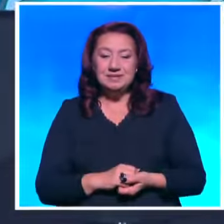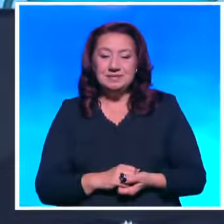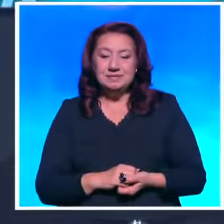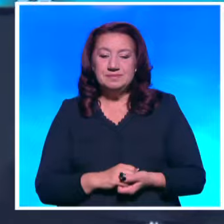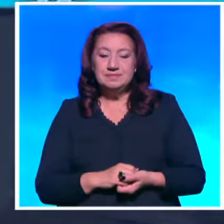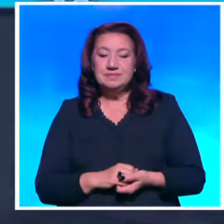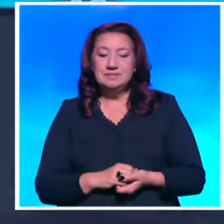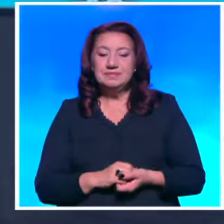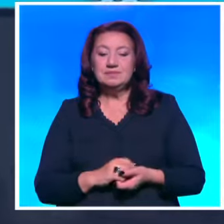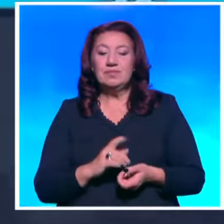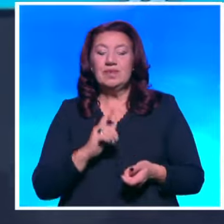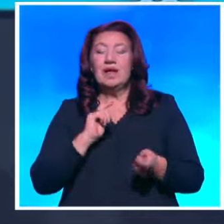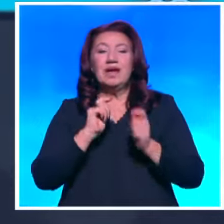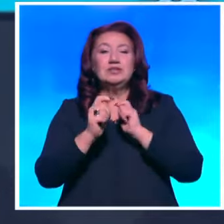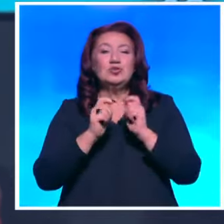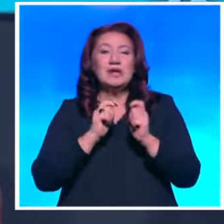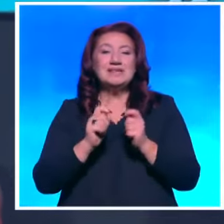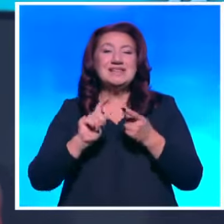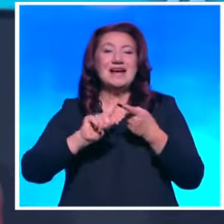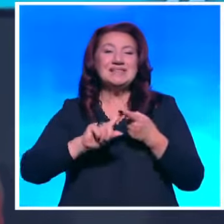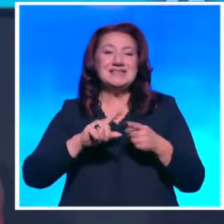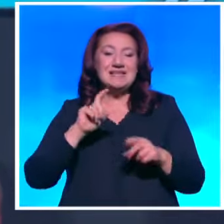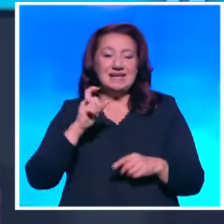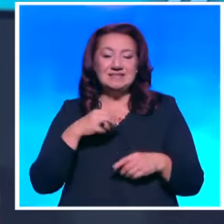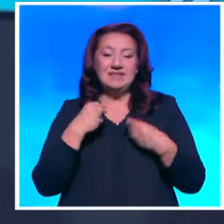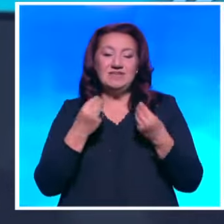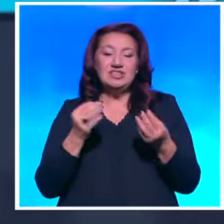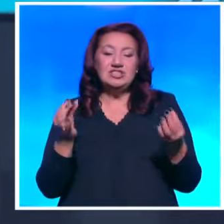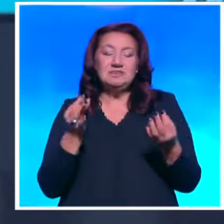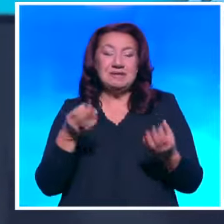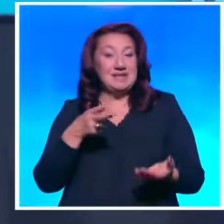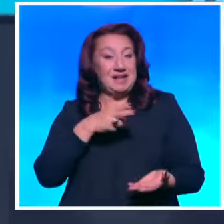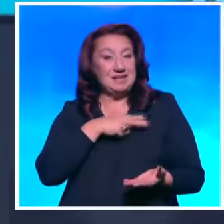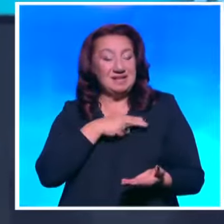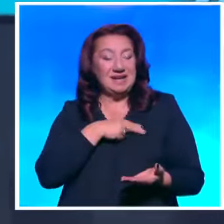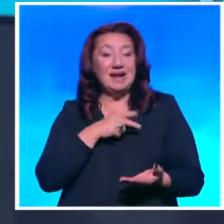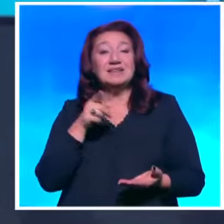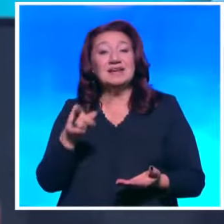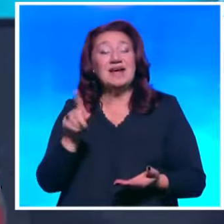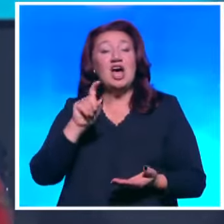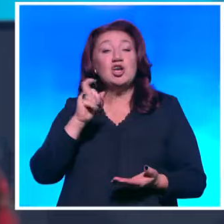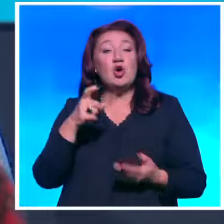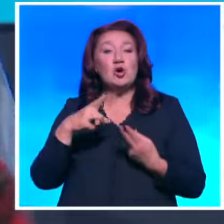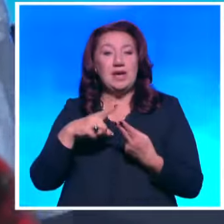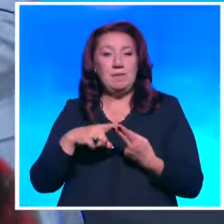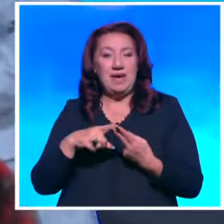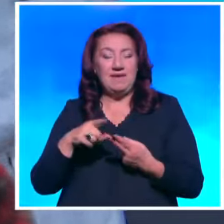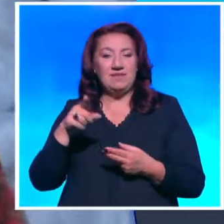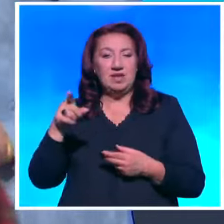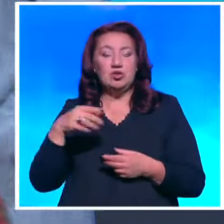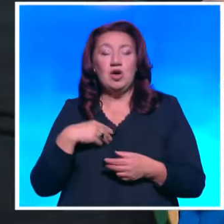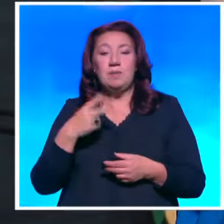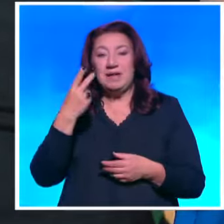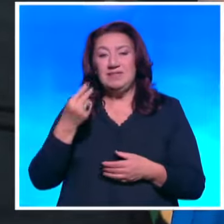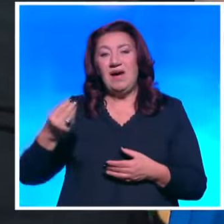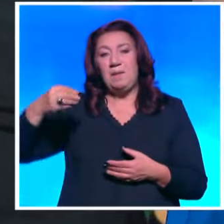Журналистът и продуцент от BTV Кристина Газиева връчи специалната награда на нашата медийна група на Георги Пеев, българинът с два присъдени органа, който